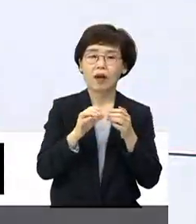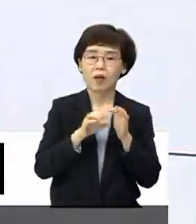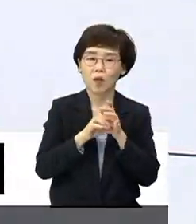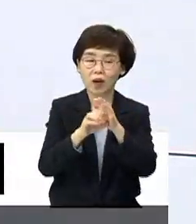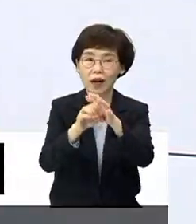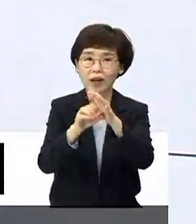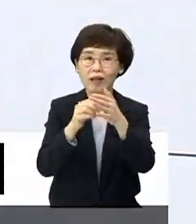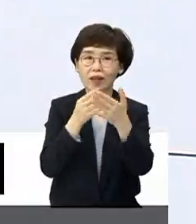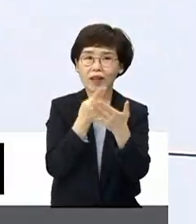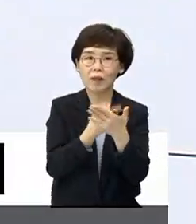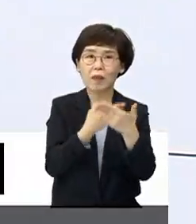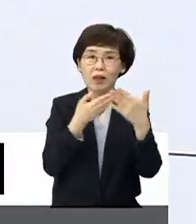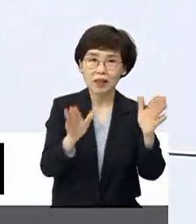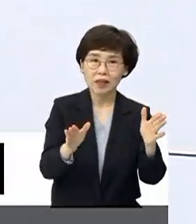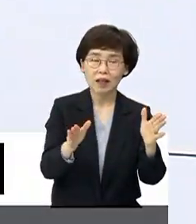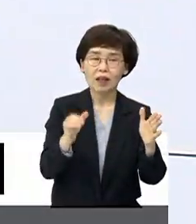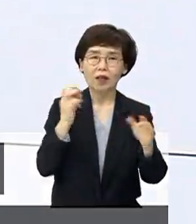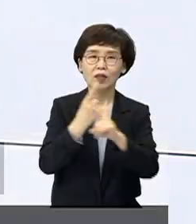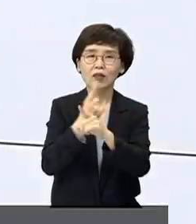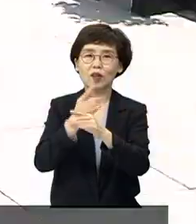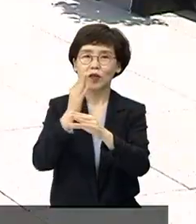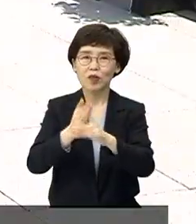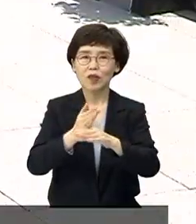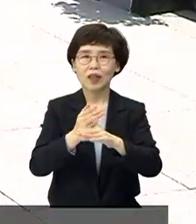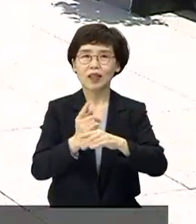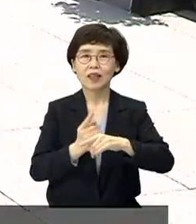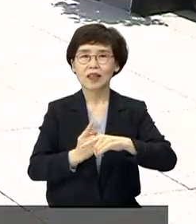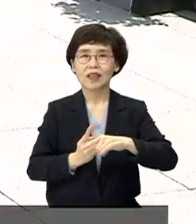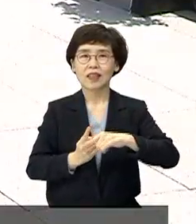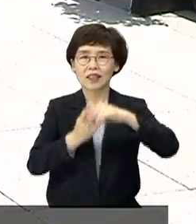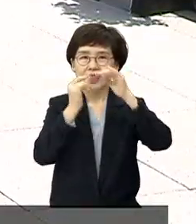병동에 남은 의료진도 함께 즐겼습니다.